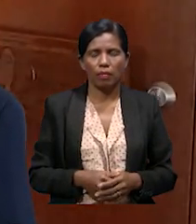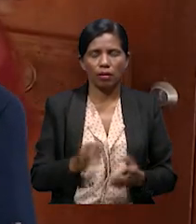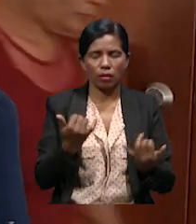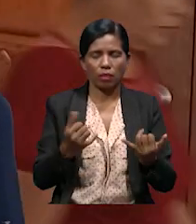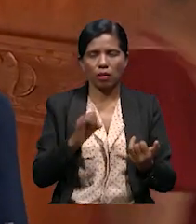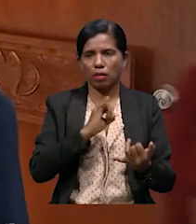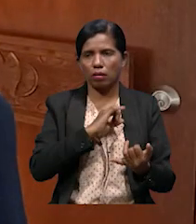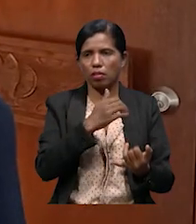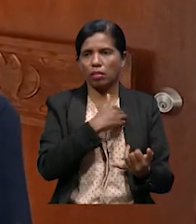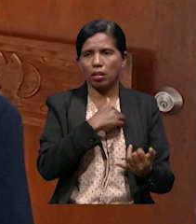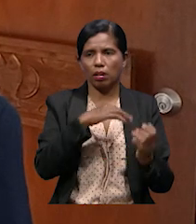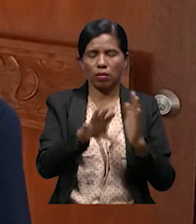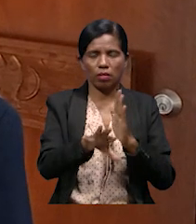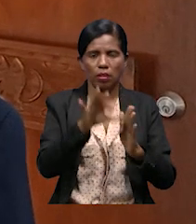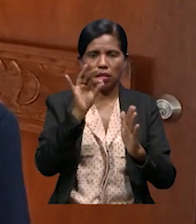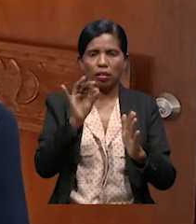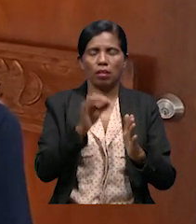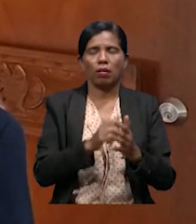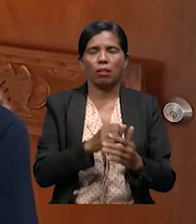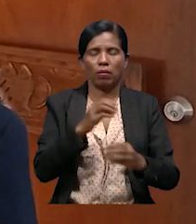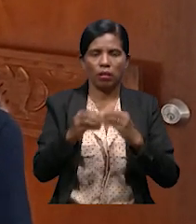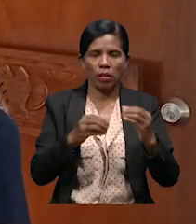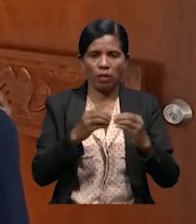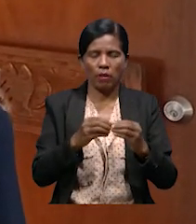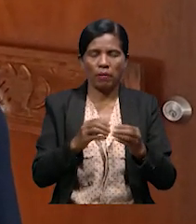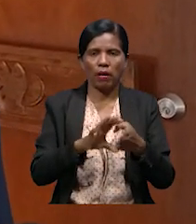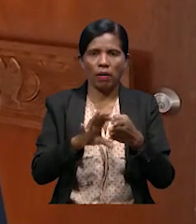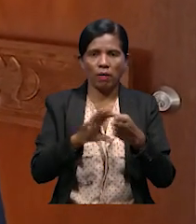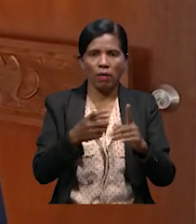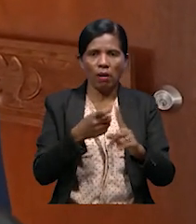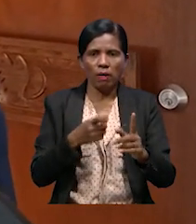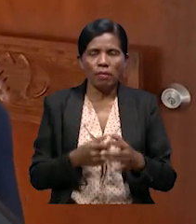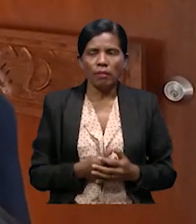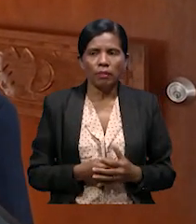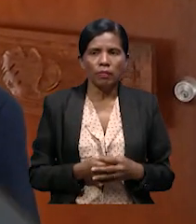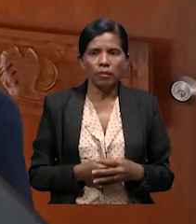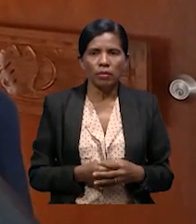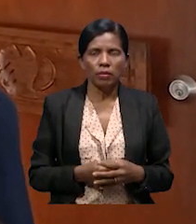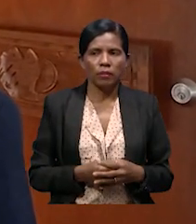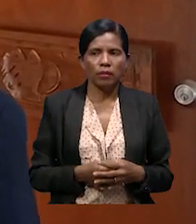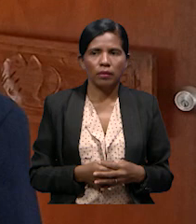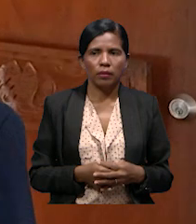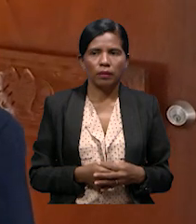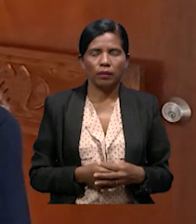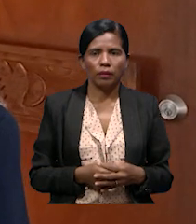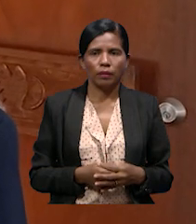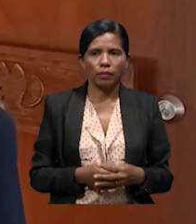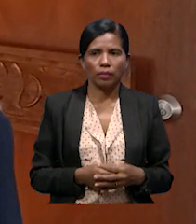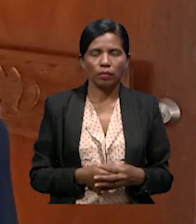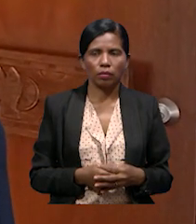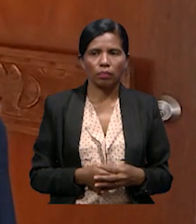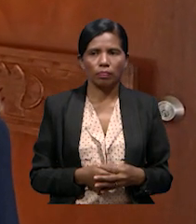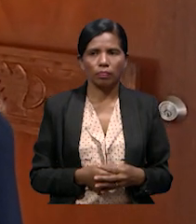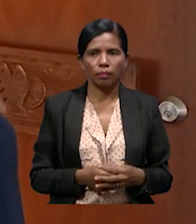be narasa dan reklamasaun rumah husi individu ka istitusi negara ka afetat.